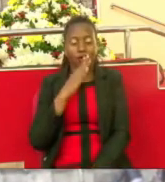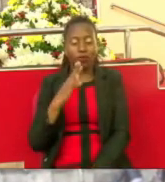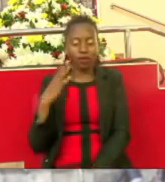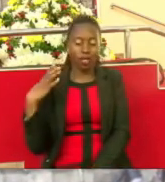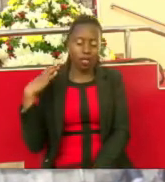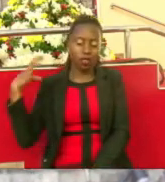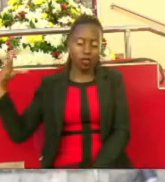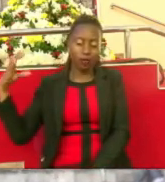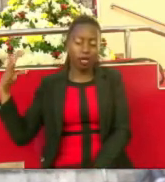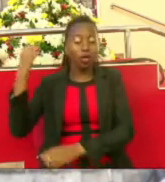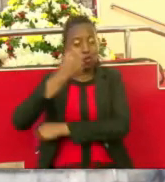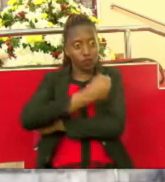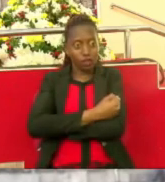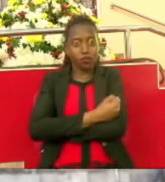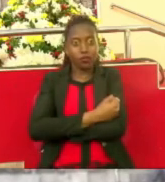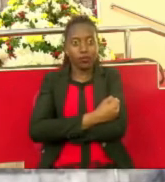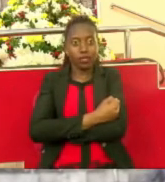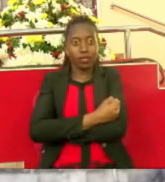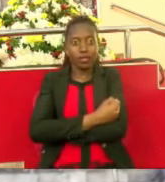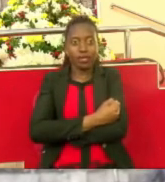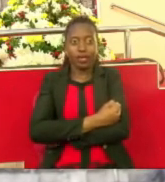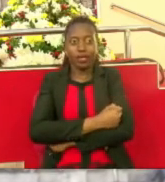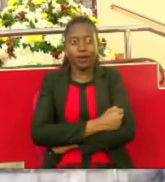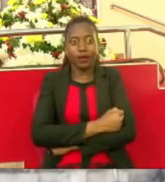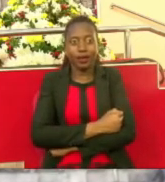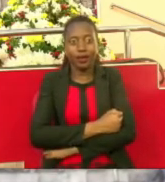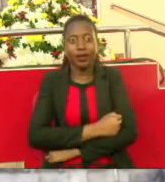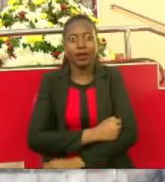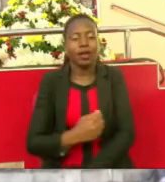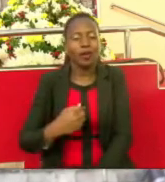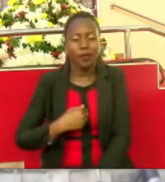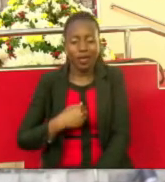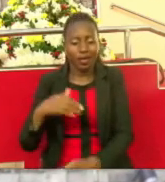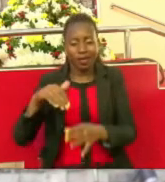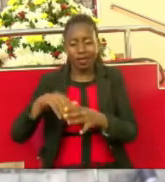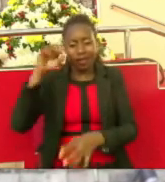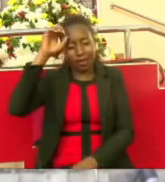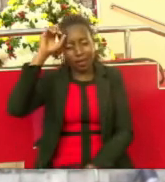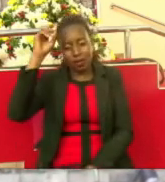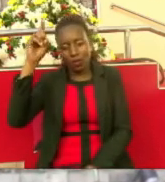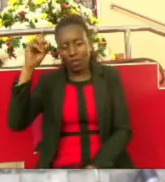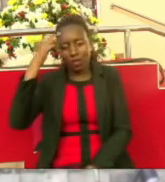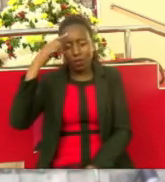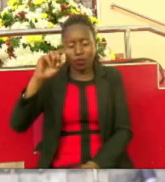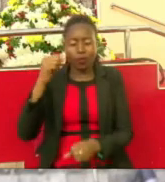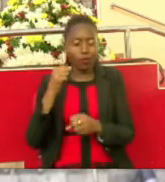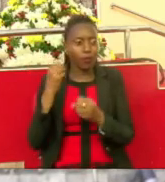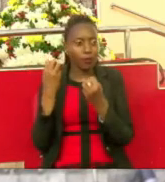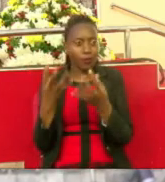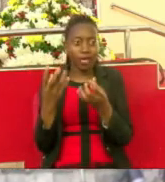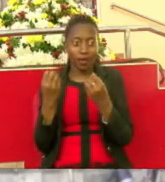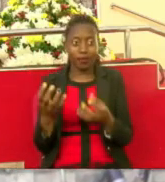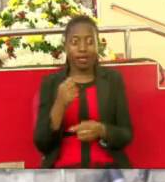school. Ni kuwa mwenyekiti wa kundi hili. And I have been in education for many years. Na nimekuwa pale katika kazi kwa miaka mingi. And when I say